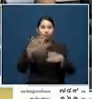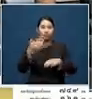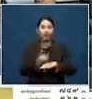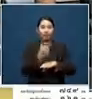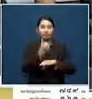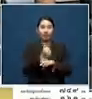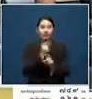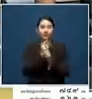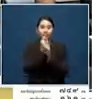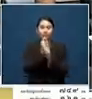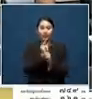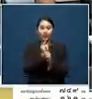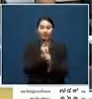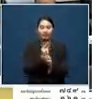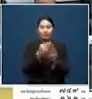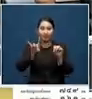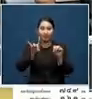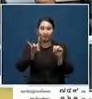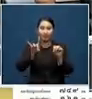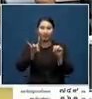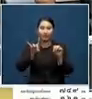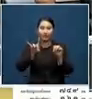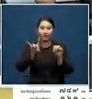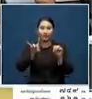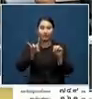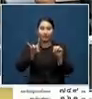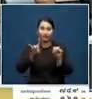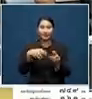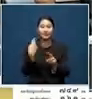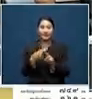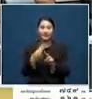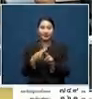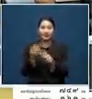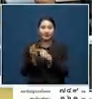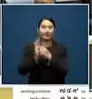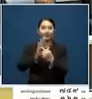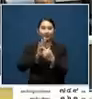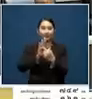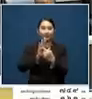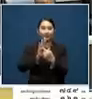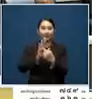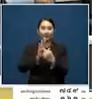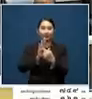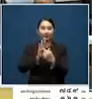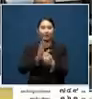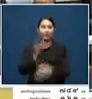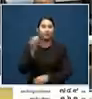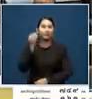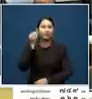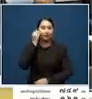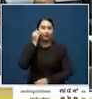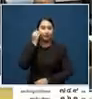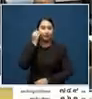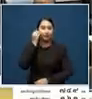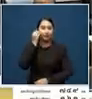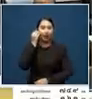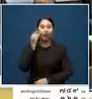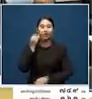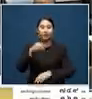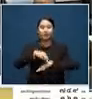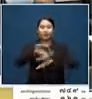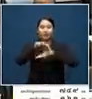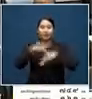ก็วันที่19เขาเปิดประชุมสภาปุ๊บเพื่อไทยก็นั่งเงียบเหมือนเดิมนะเหมือนเมื่อวานนี้นะท่านผู้